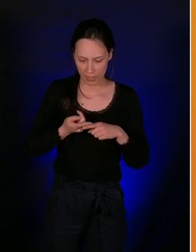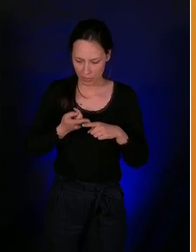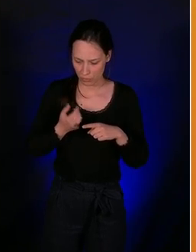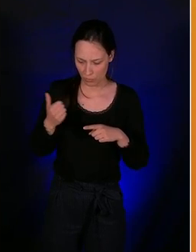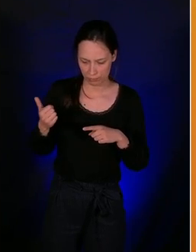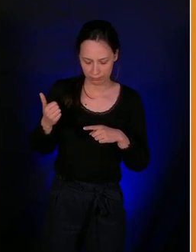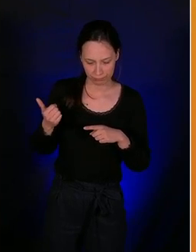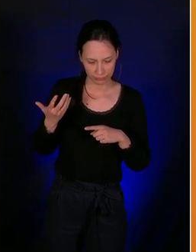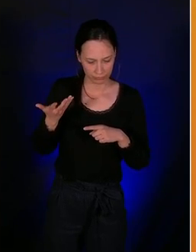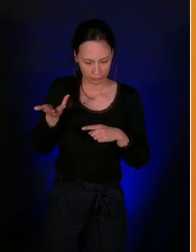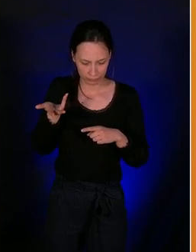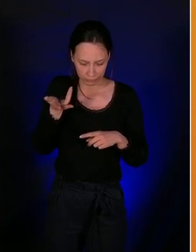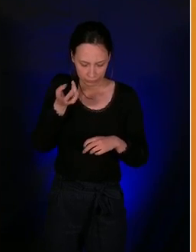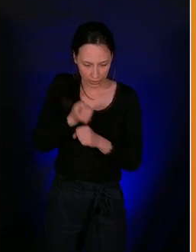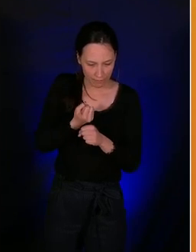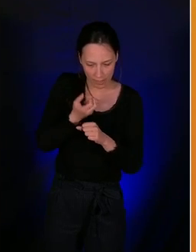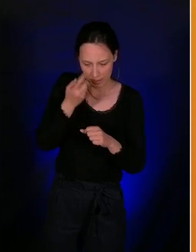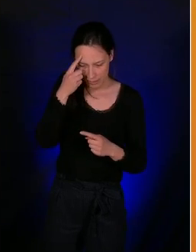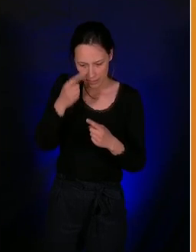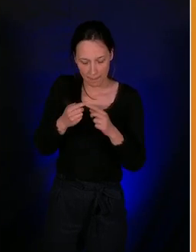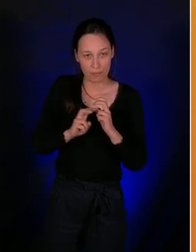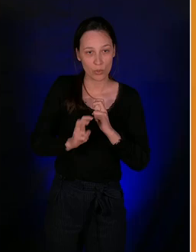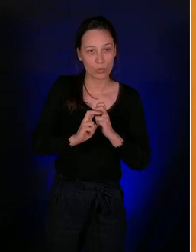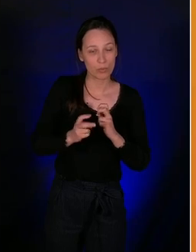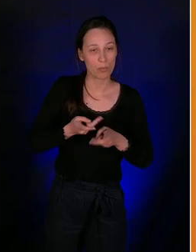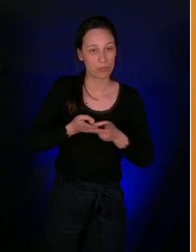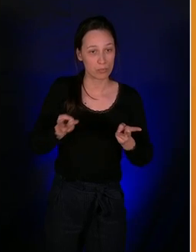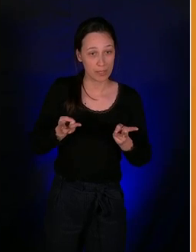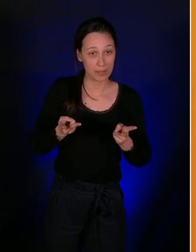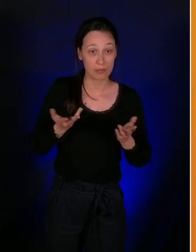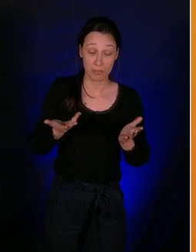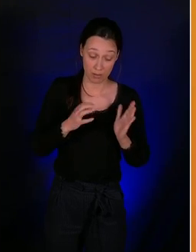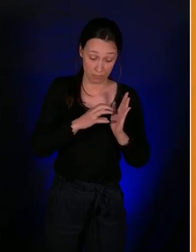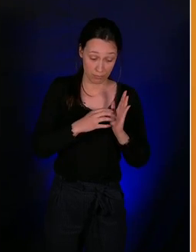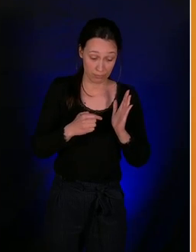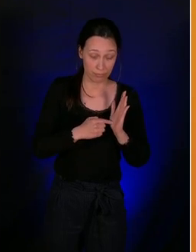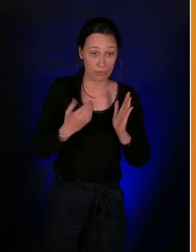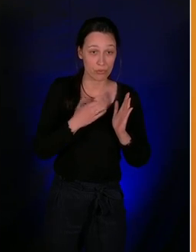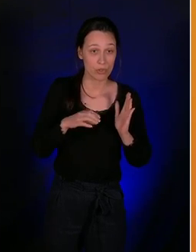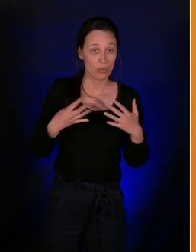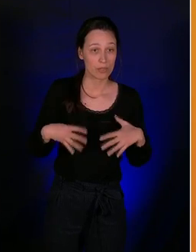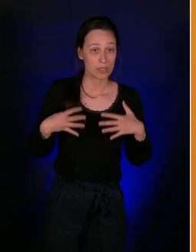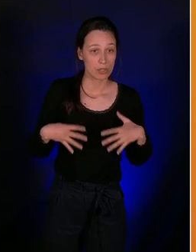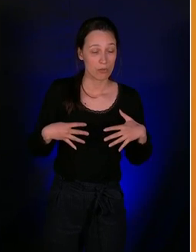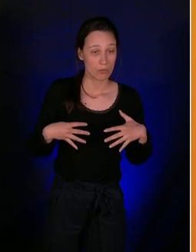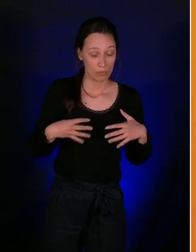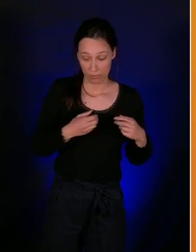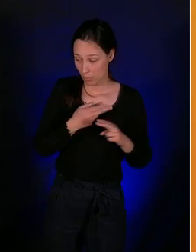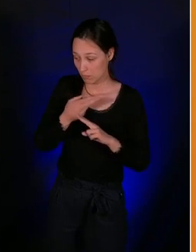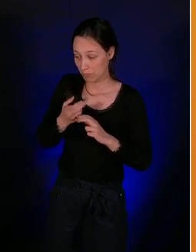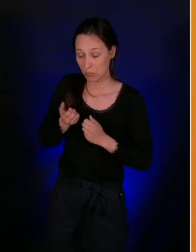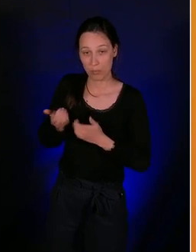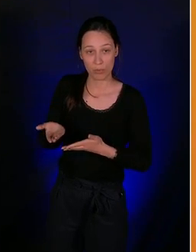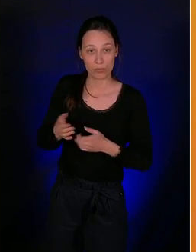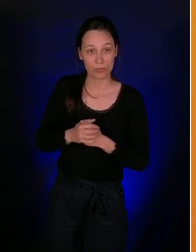les transports publics. Donc vous avez vu, le 119 traite de ces questions-là. Et comme pour